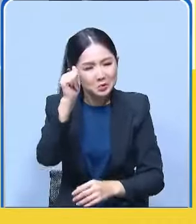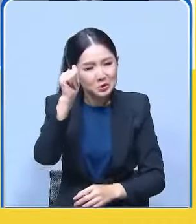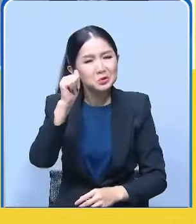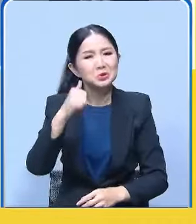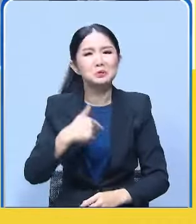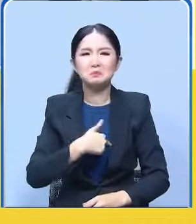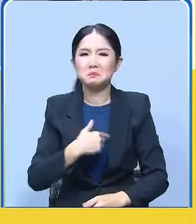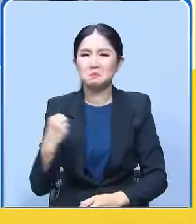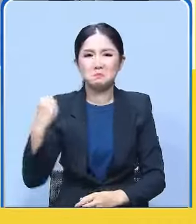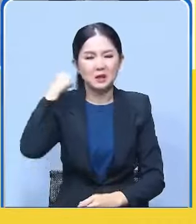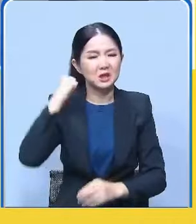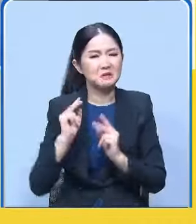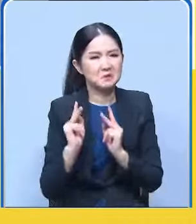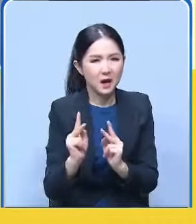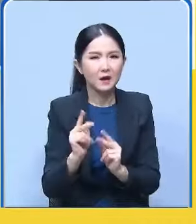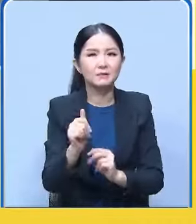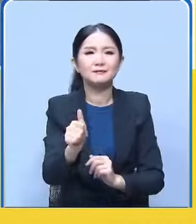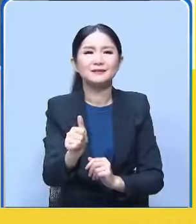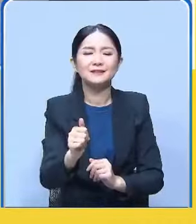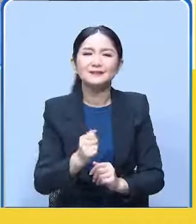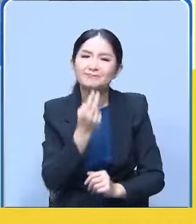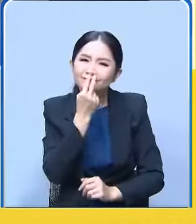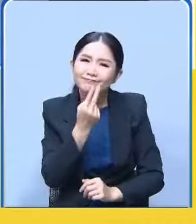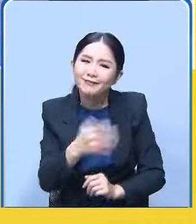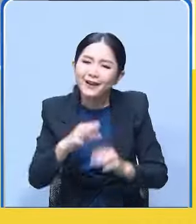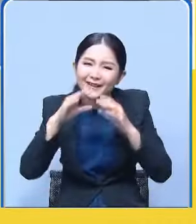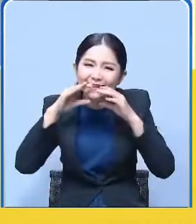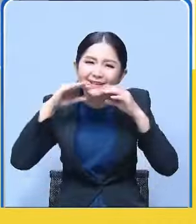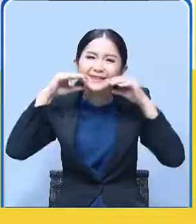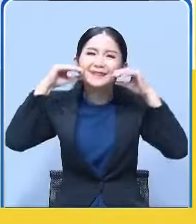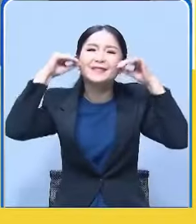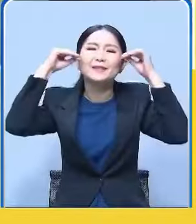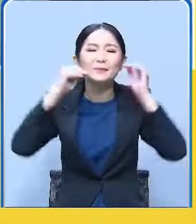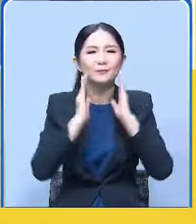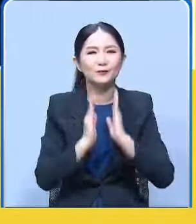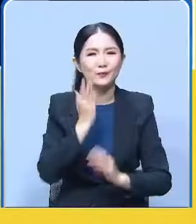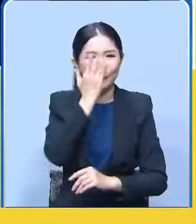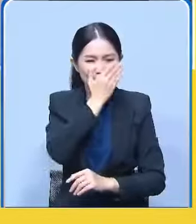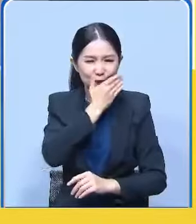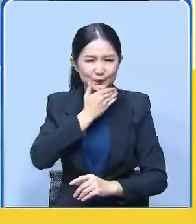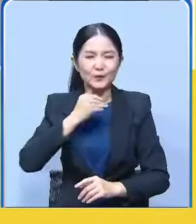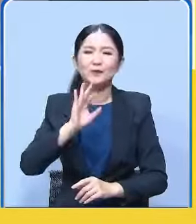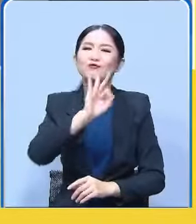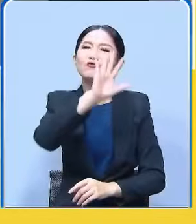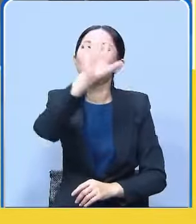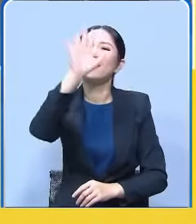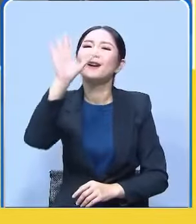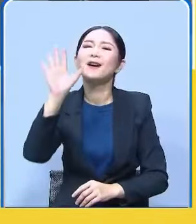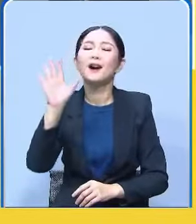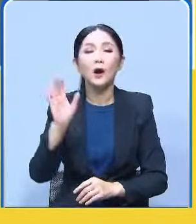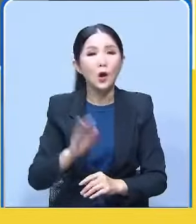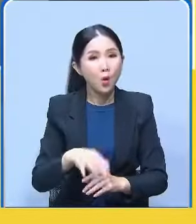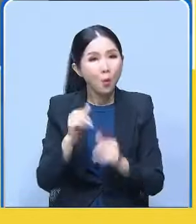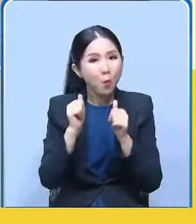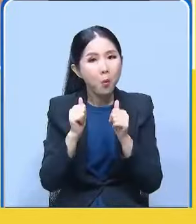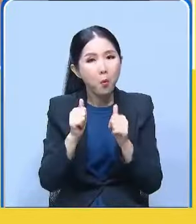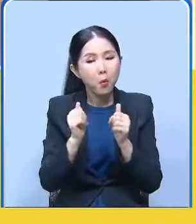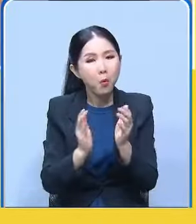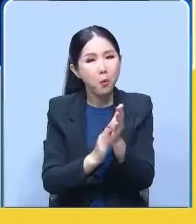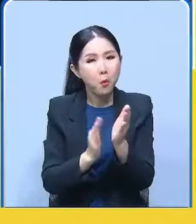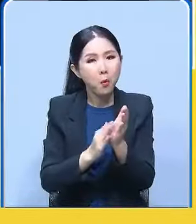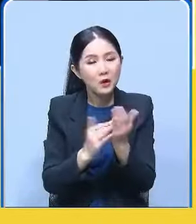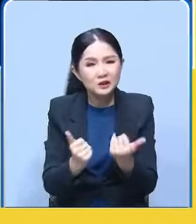อุ้ยดูแล้วยิ้มตามขอบคุณนะคะคนสวยที่ช่วยน้องนะคะบางคนบอกว่าเก่งมากๆเลยเด็กๆเทอมนี้ขอให้พวกหนู